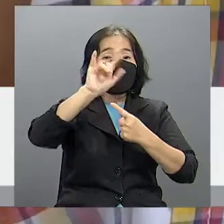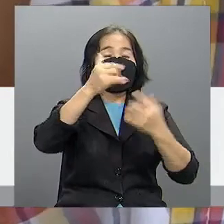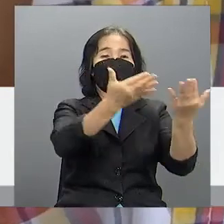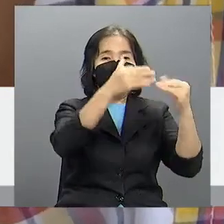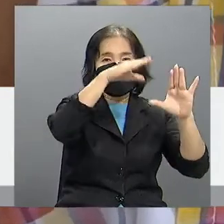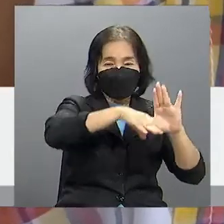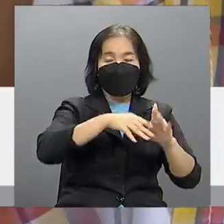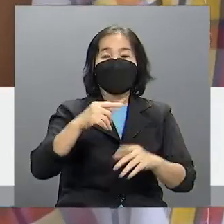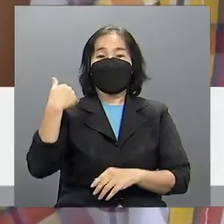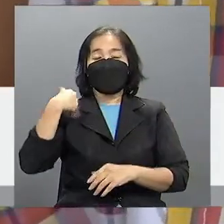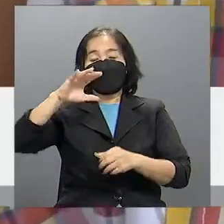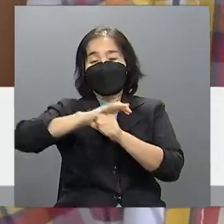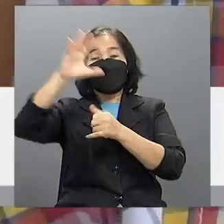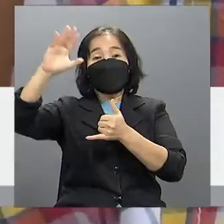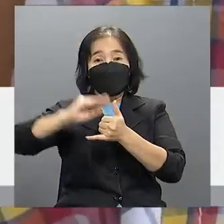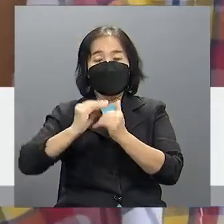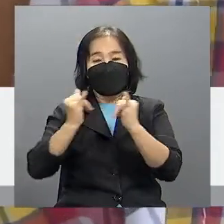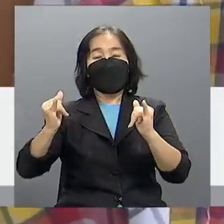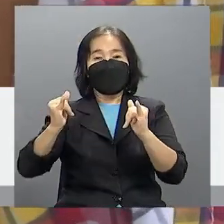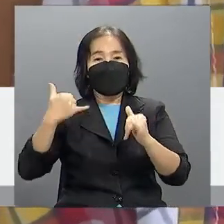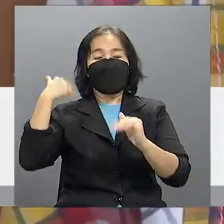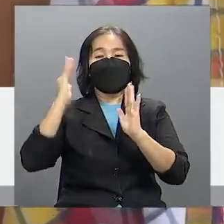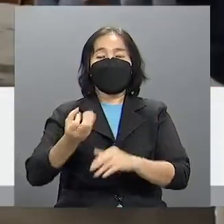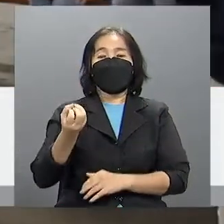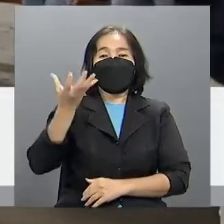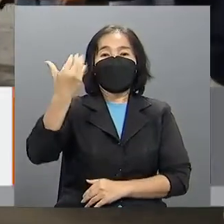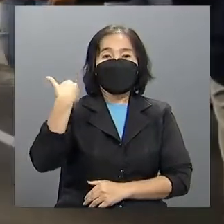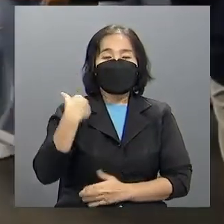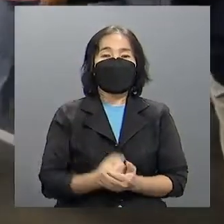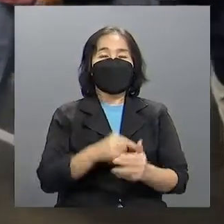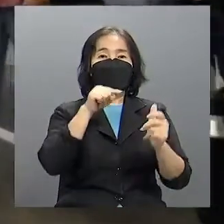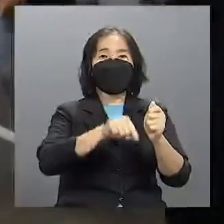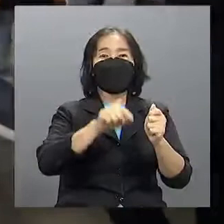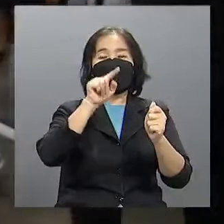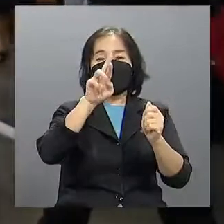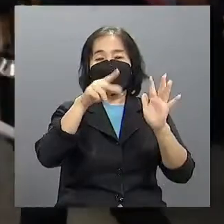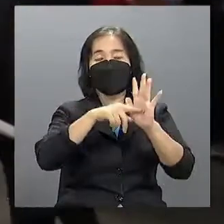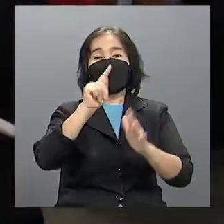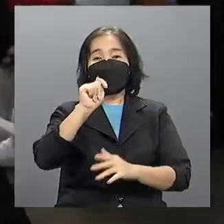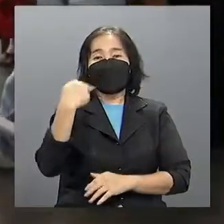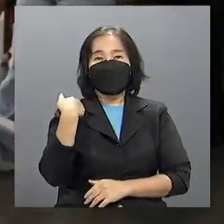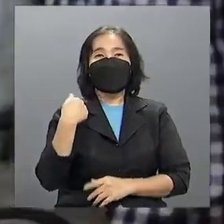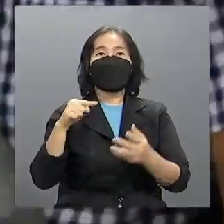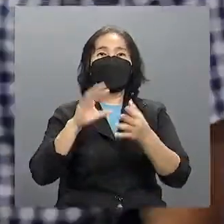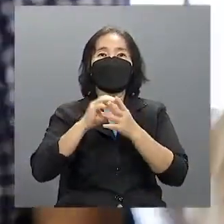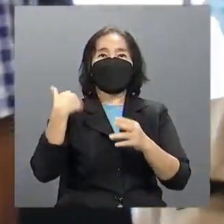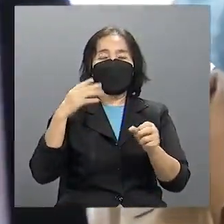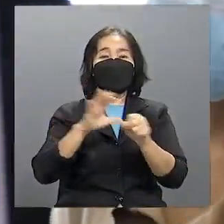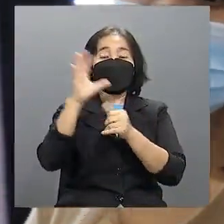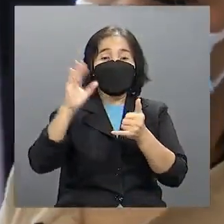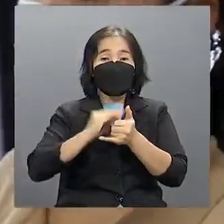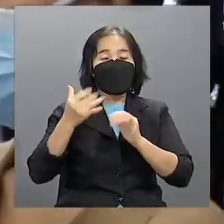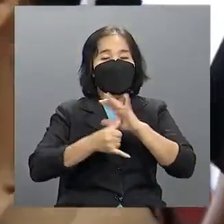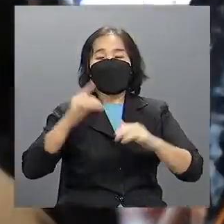เชื้อคอมพิวเตอร์ 19ยังมีแนวโน้มเพิ่มขึ้นโดยเฉพาะที่หมอรัฐภูมิมีเพียงบางกลุ่มผู้สัมผัสเสียงไม่กับตัวที่ยังมีการมั่วสุม